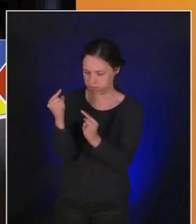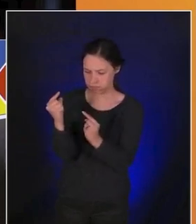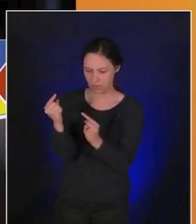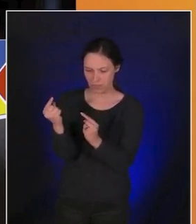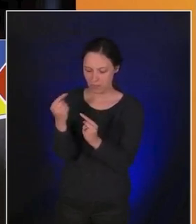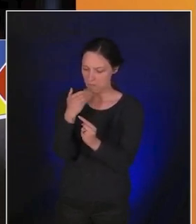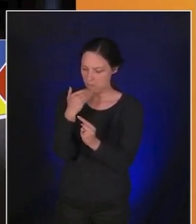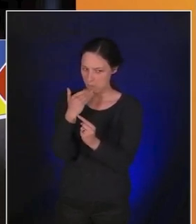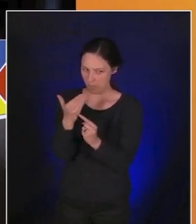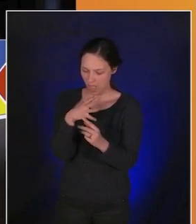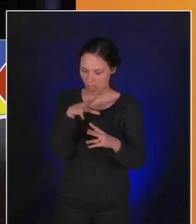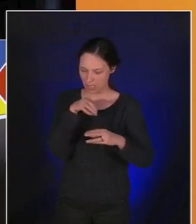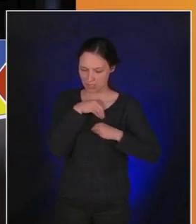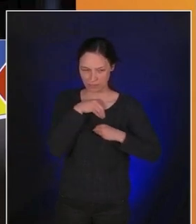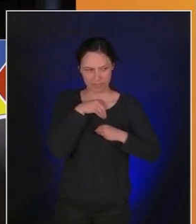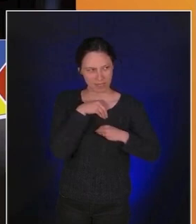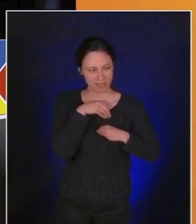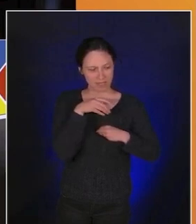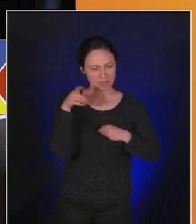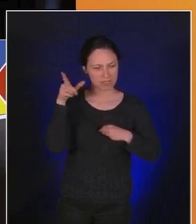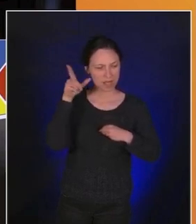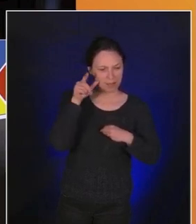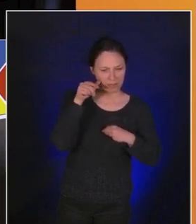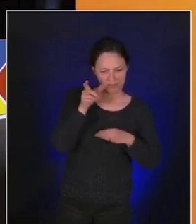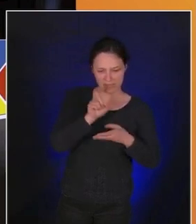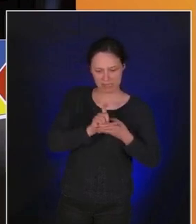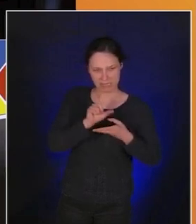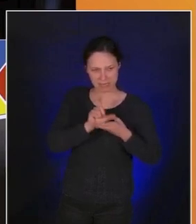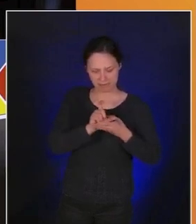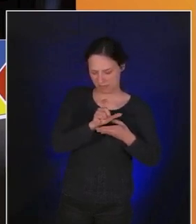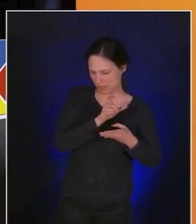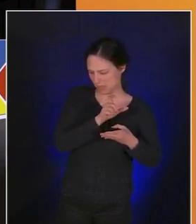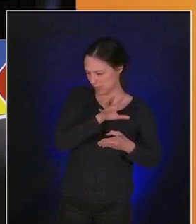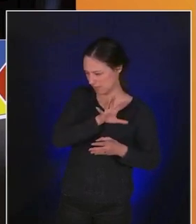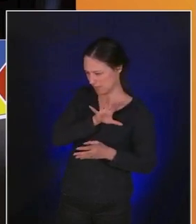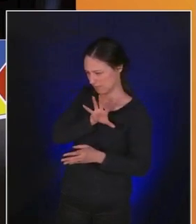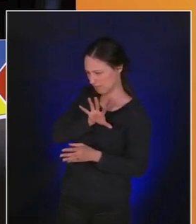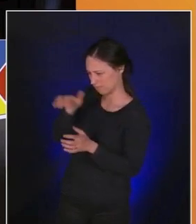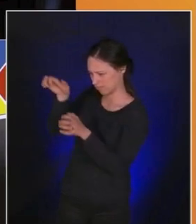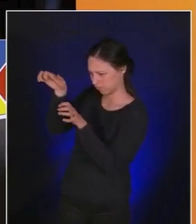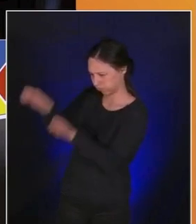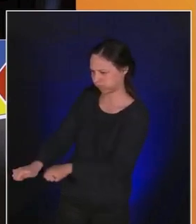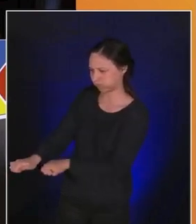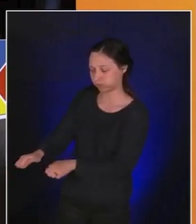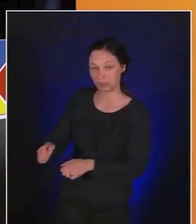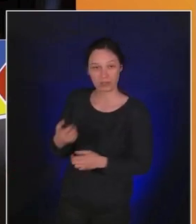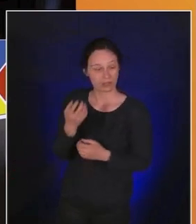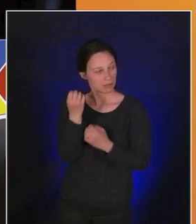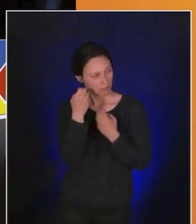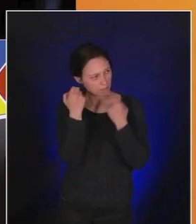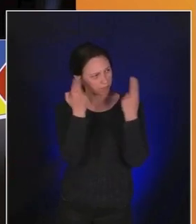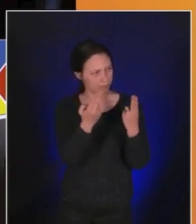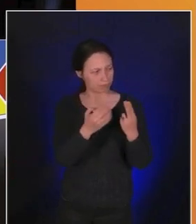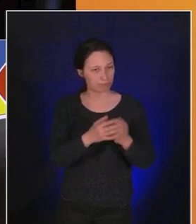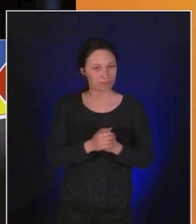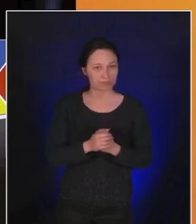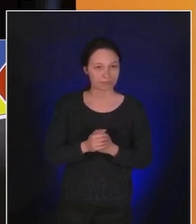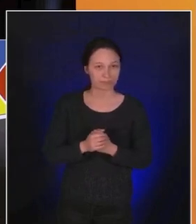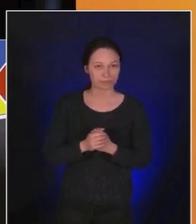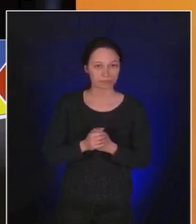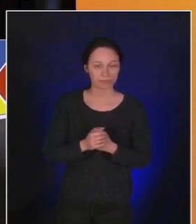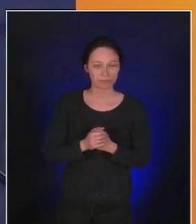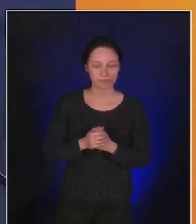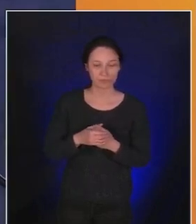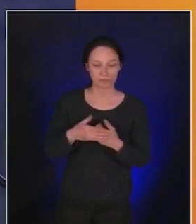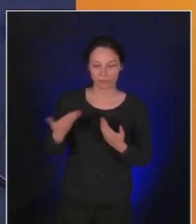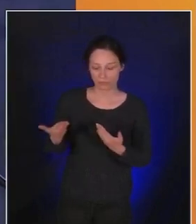capitaliste dictatorial de la République islamique. Ce soulèvement est la suite et le point culminant des luttes